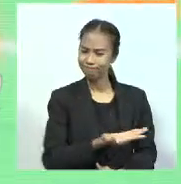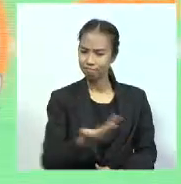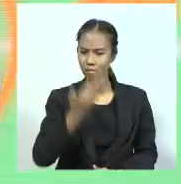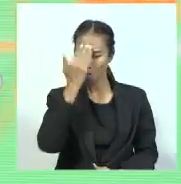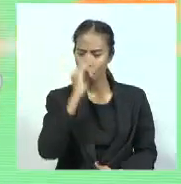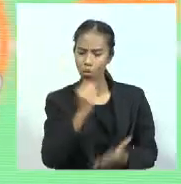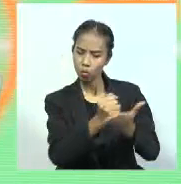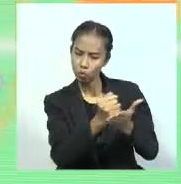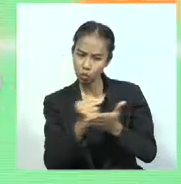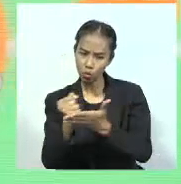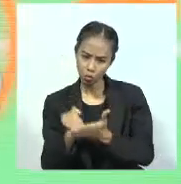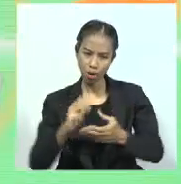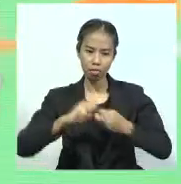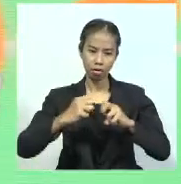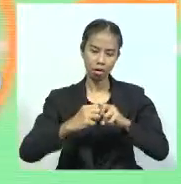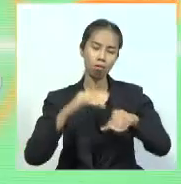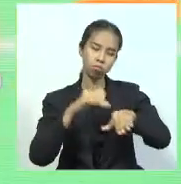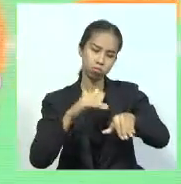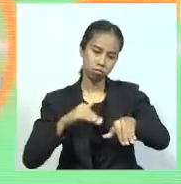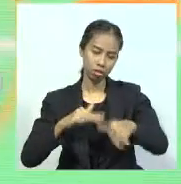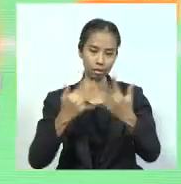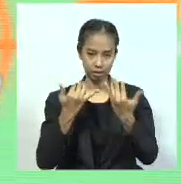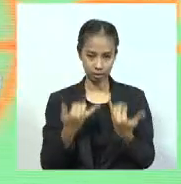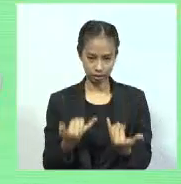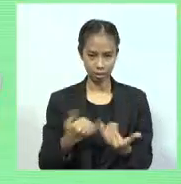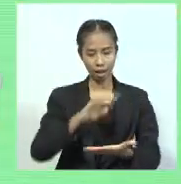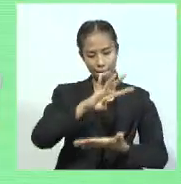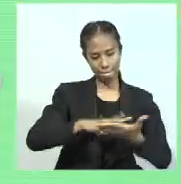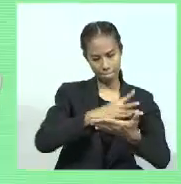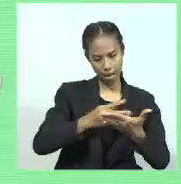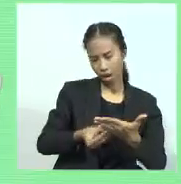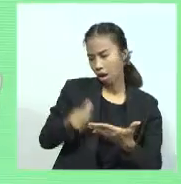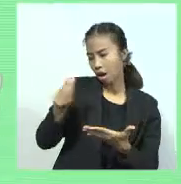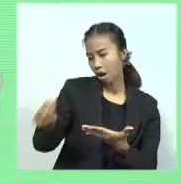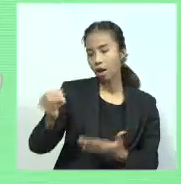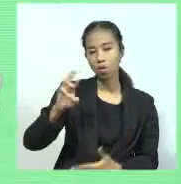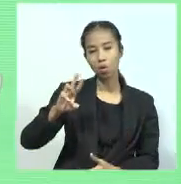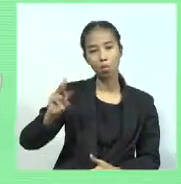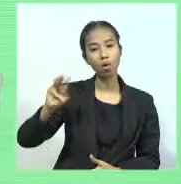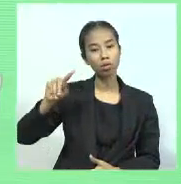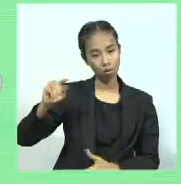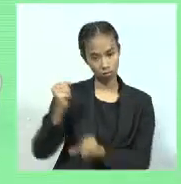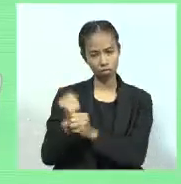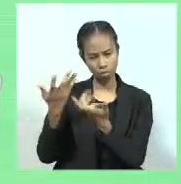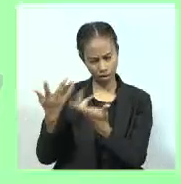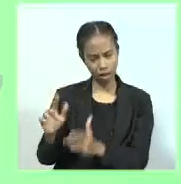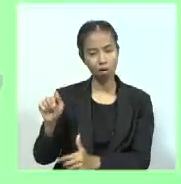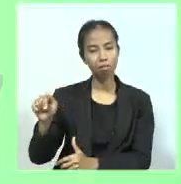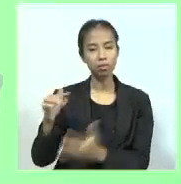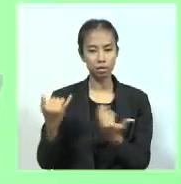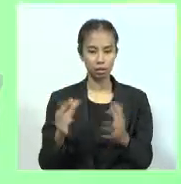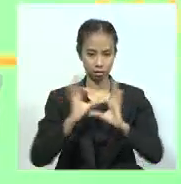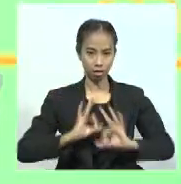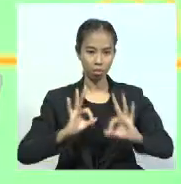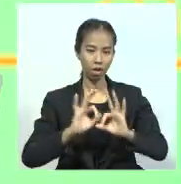องในการช่วยกันแก้ปัญหาการจราจรผมก็ได้ให้แนวทางกับรัฐมนตรีไปแล้วว่าเราควรจะต้องหาวิธีการที่จะแก้ปัญหาให้เร็วที่สุดต้